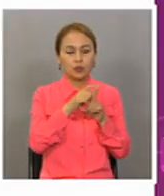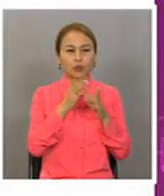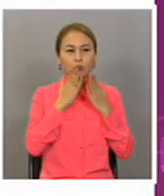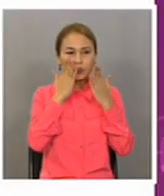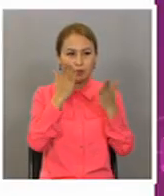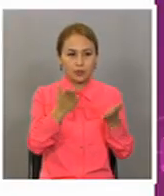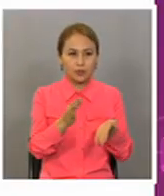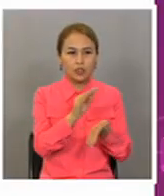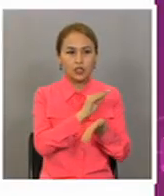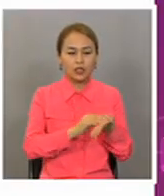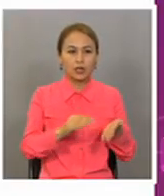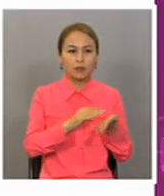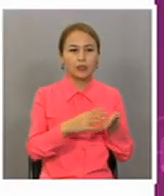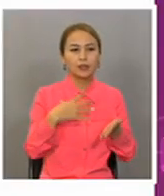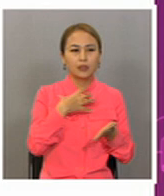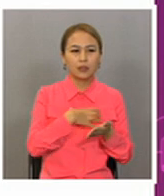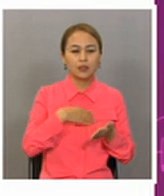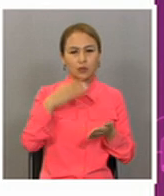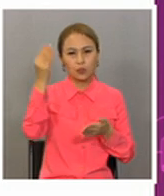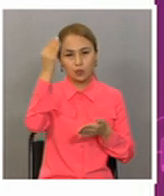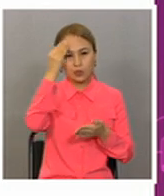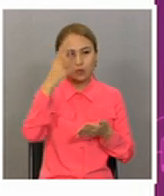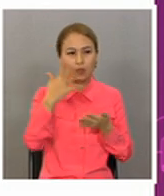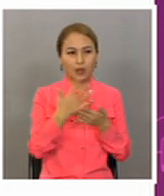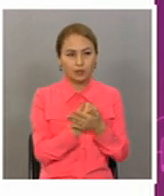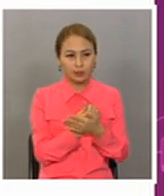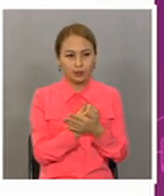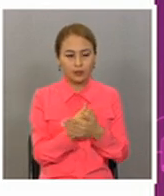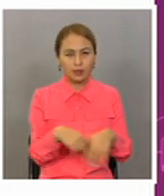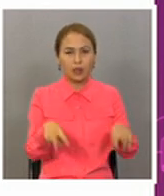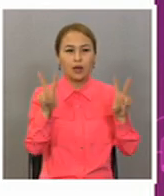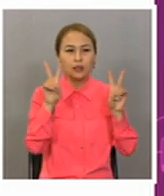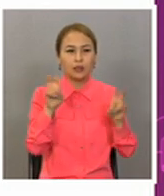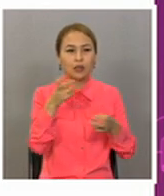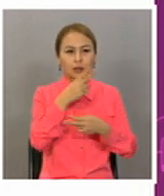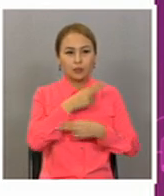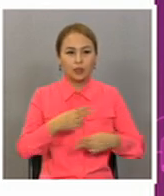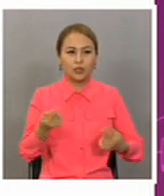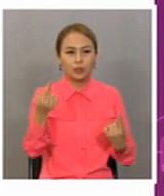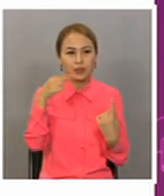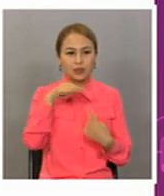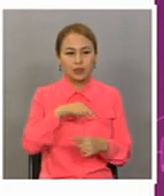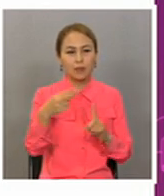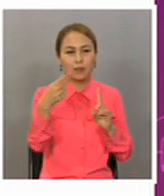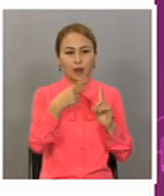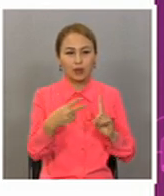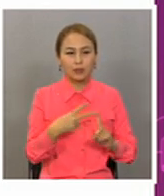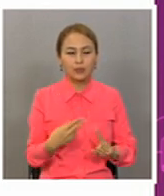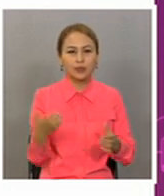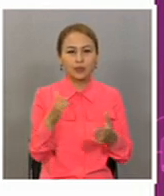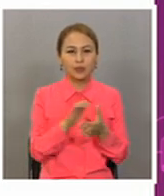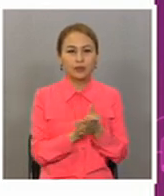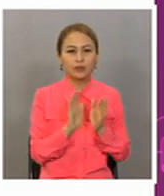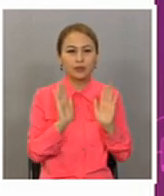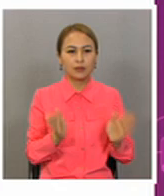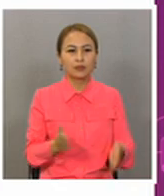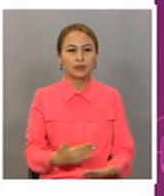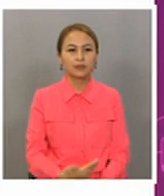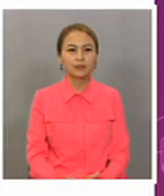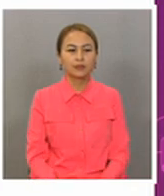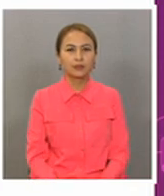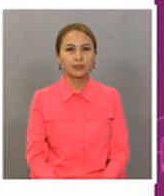сөзді оқисыңдар, шығарманың негізгі ойын анықтайсыңдар, тақырып мазмұнына сай мақал